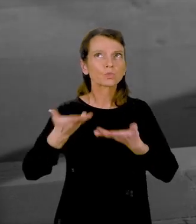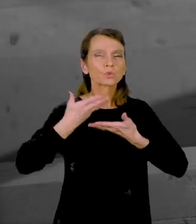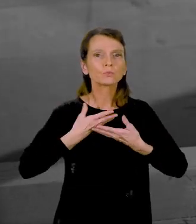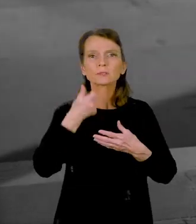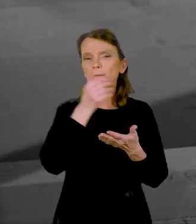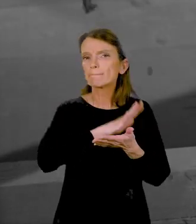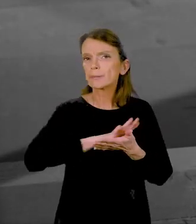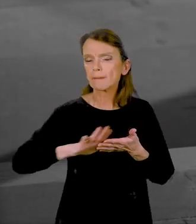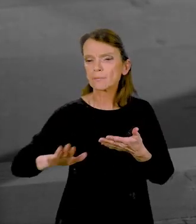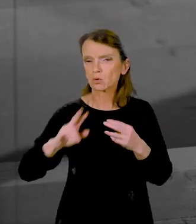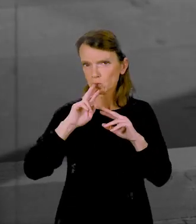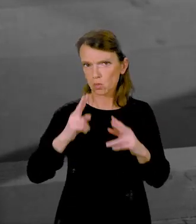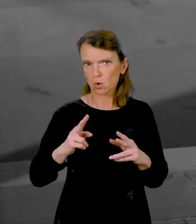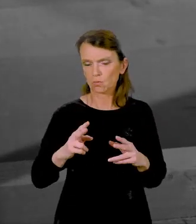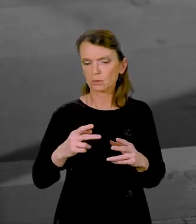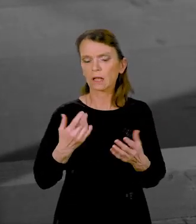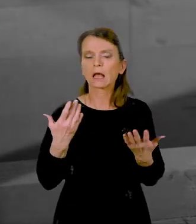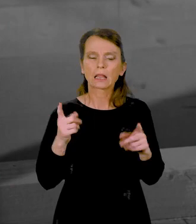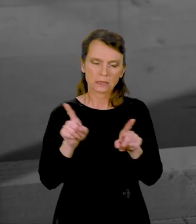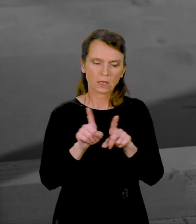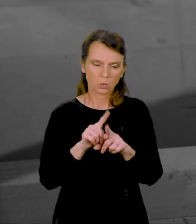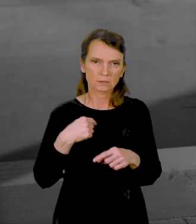Saj, sam sem ga tako razumel.